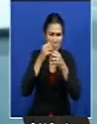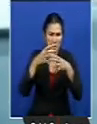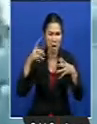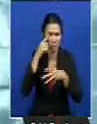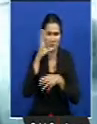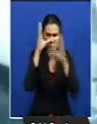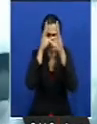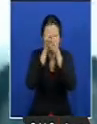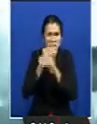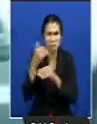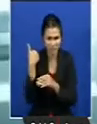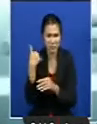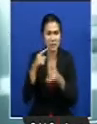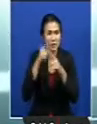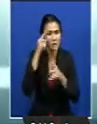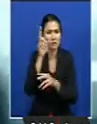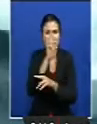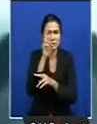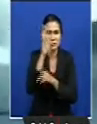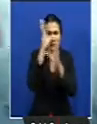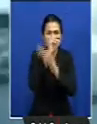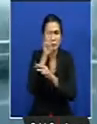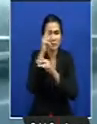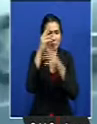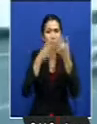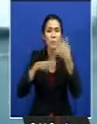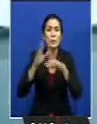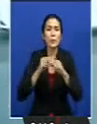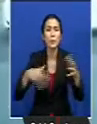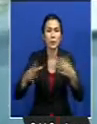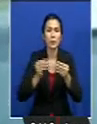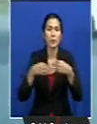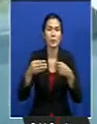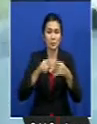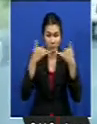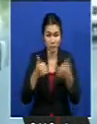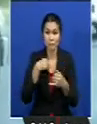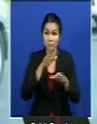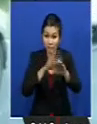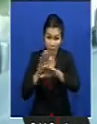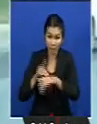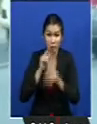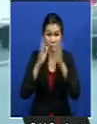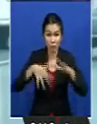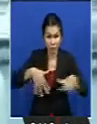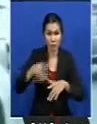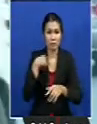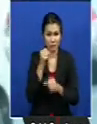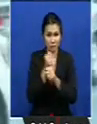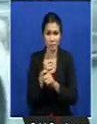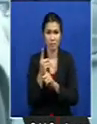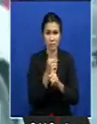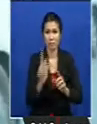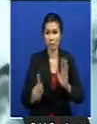กครับและจะคลี่คลายหลังจากเที่ยงคืนไปแล้วพร้อมฝากถึงประชาชนที่จะเดินทางเข้ามานะครับให้ปฏิบัติตามกฎจราจรอย่